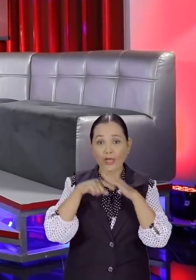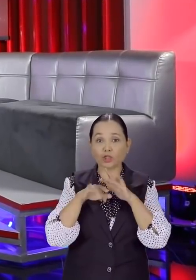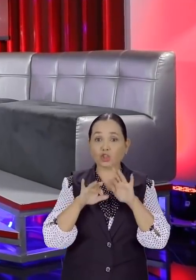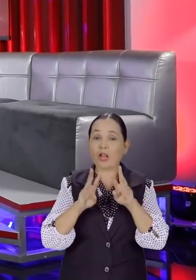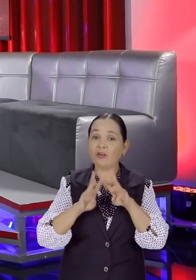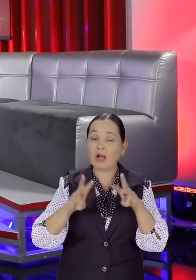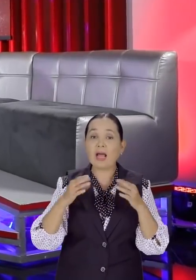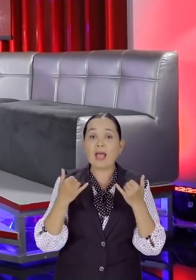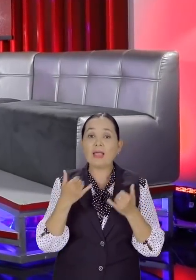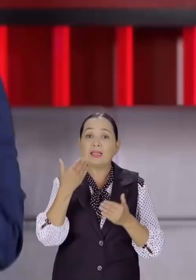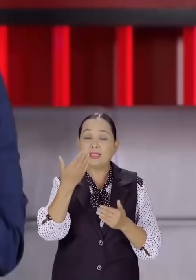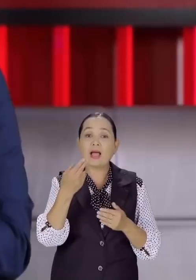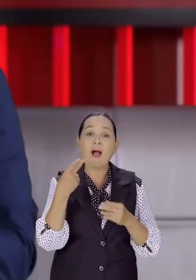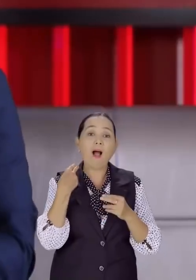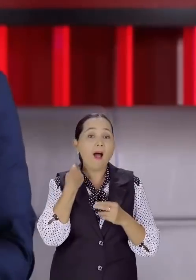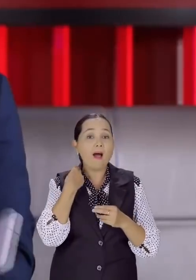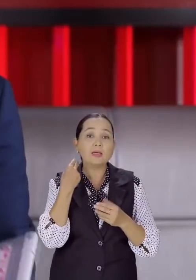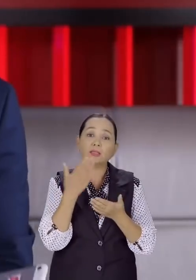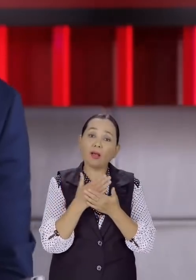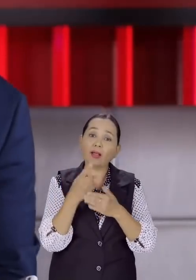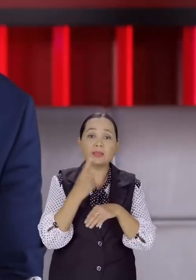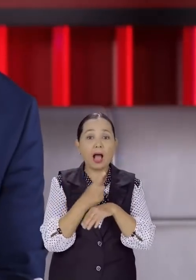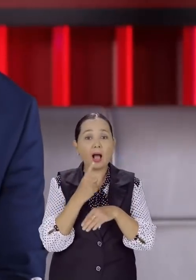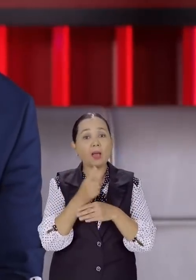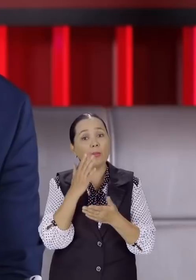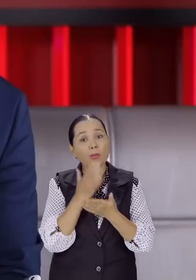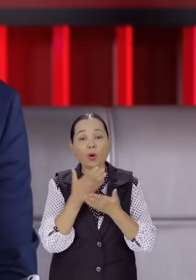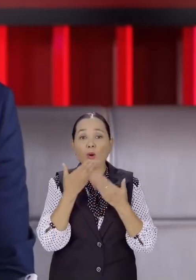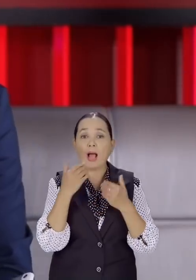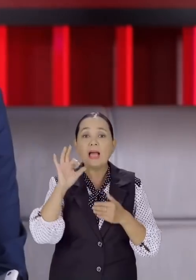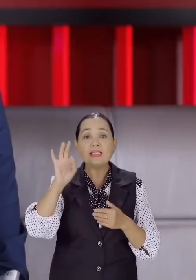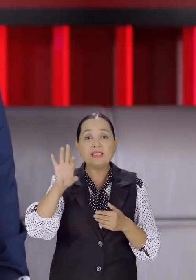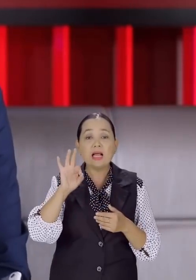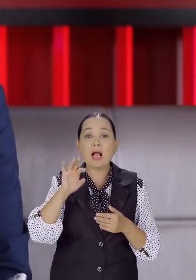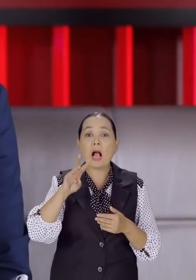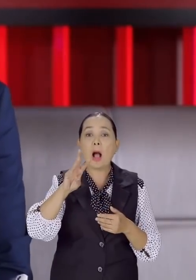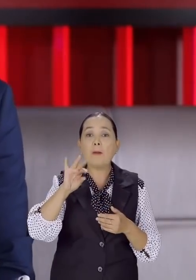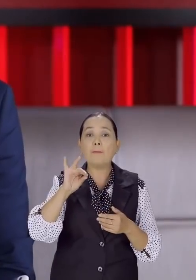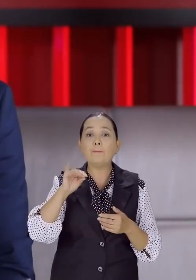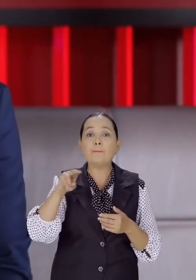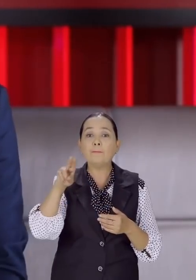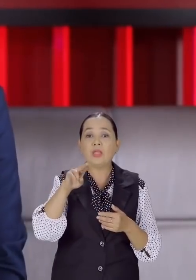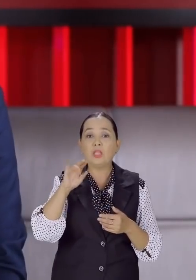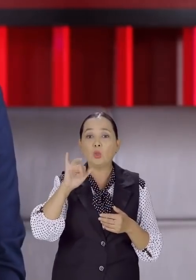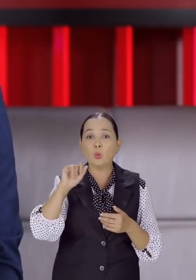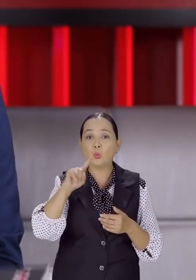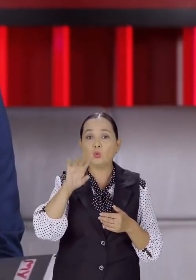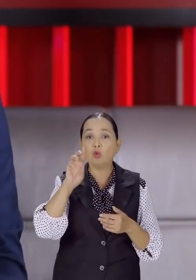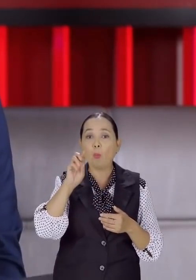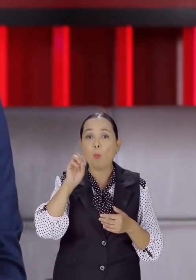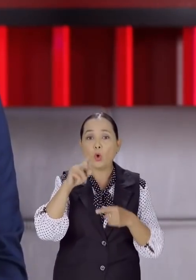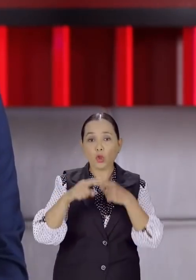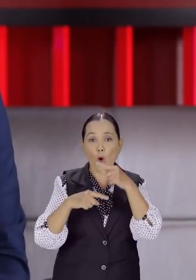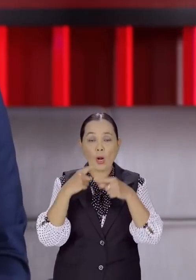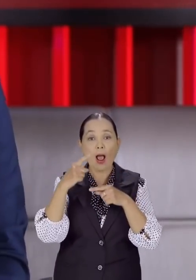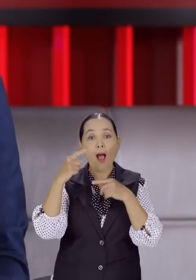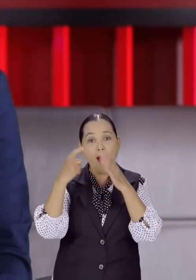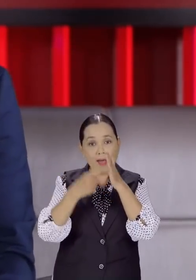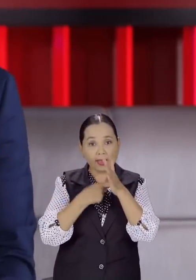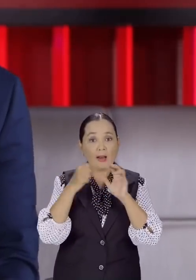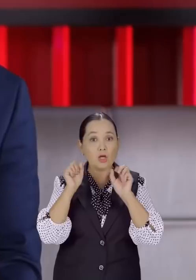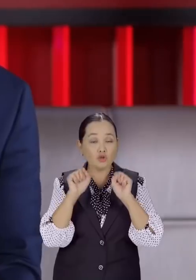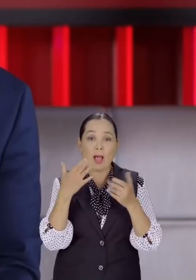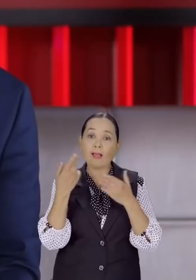vazirligi. Endi siz qarzdorlik yoki taqiqni bilish uchun Telegramdagi MIP UzBot orqali bilishingiz, aniqlashingiz mumkin.